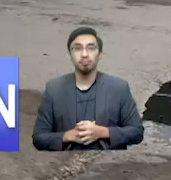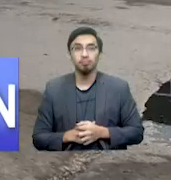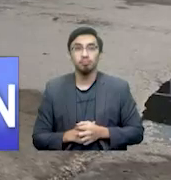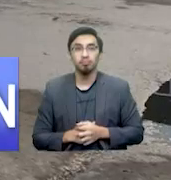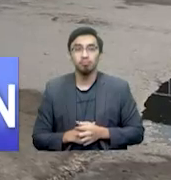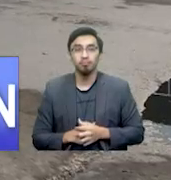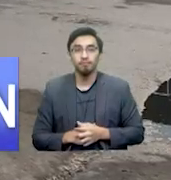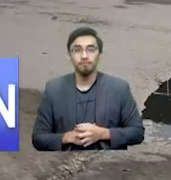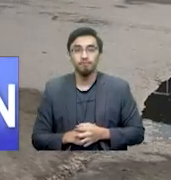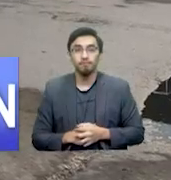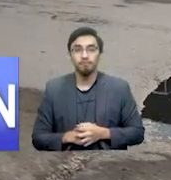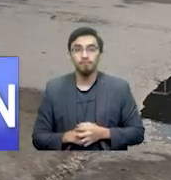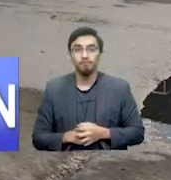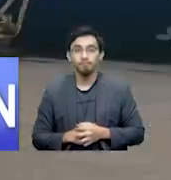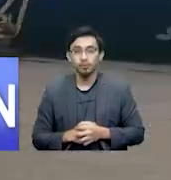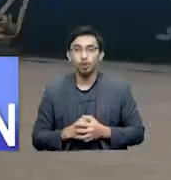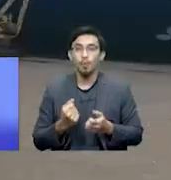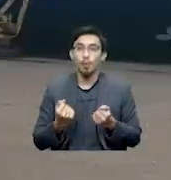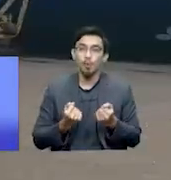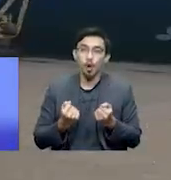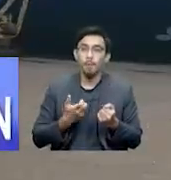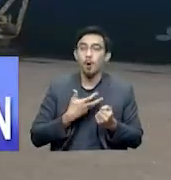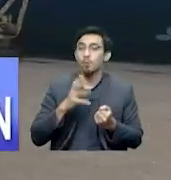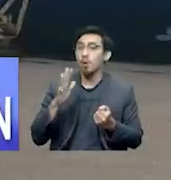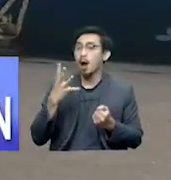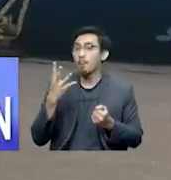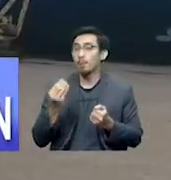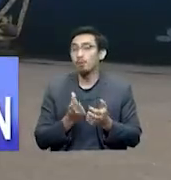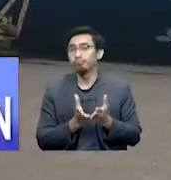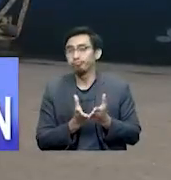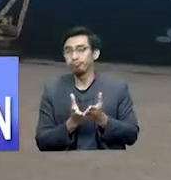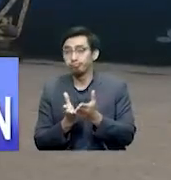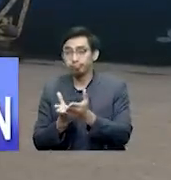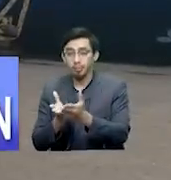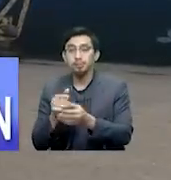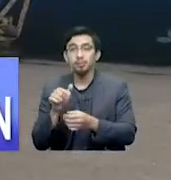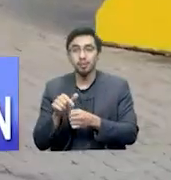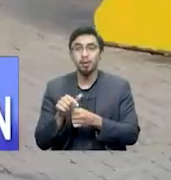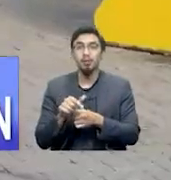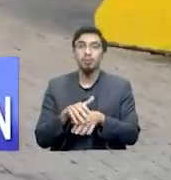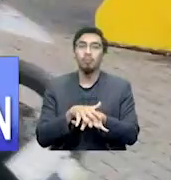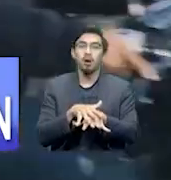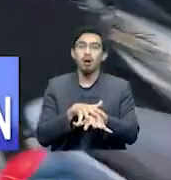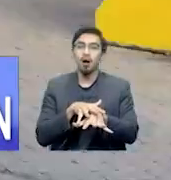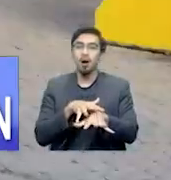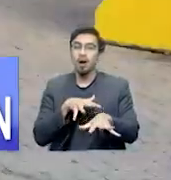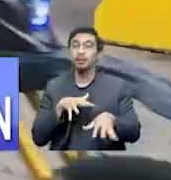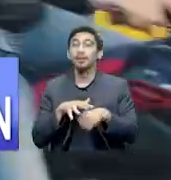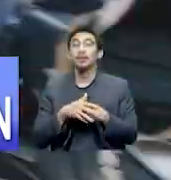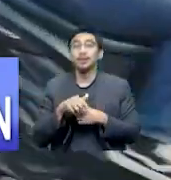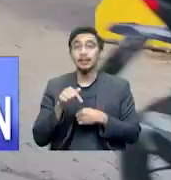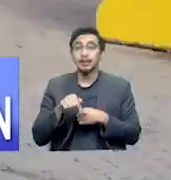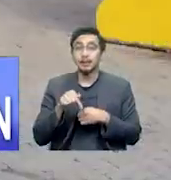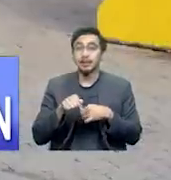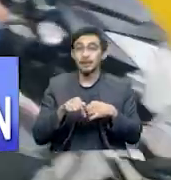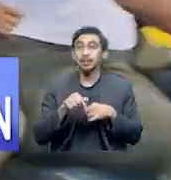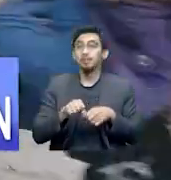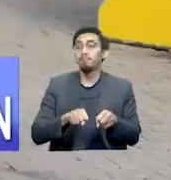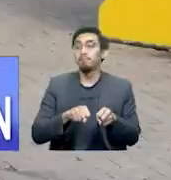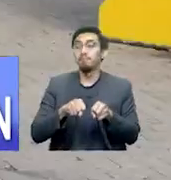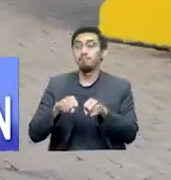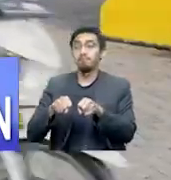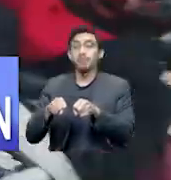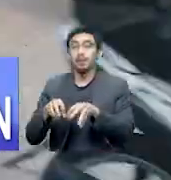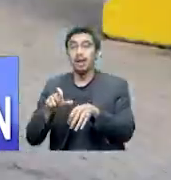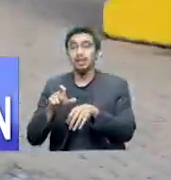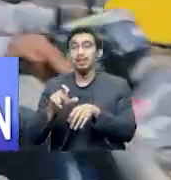Mengantisipasi kepadatan, sejumlah mobil pemudik mulai diarahkan ke Pelabuhan Ciwandan. Para pemudik ini antri bersama ribuan motor untuk diberangkatkan ke